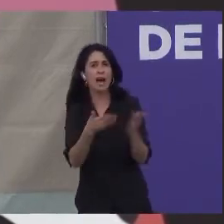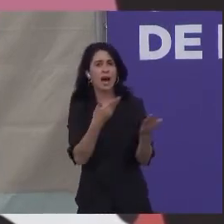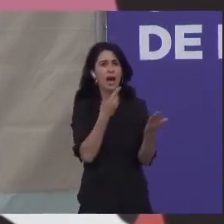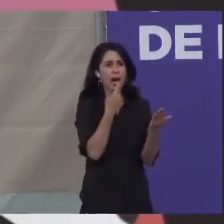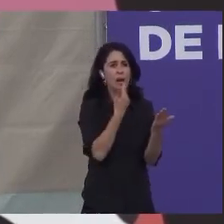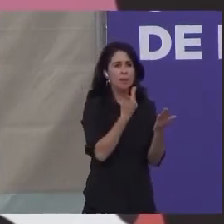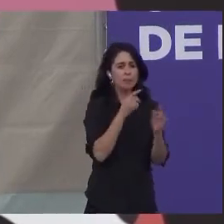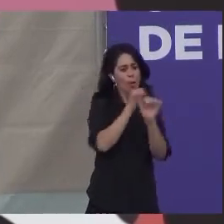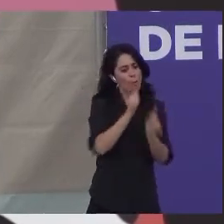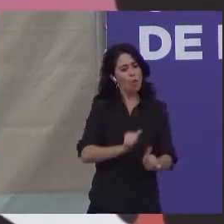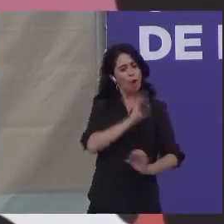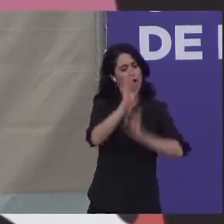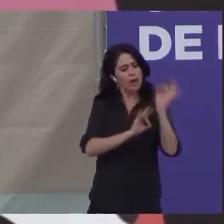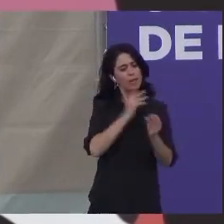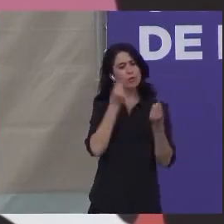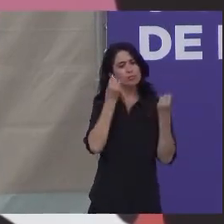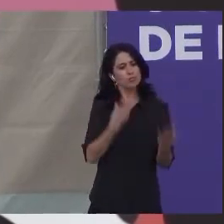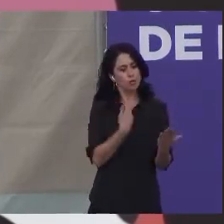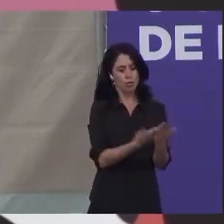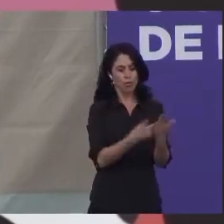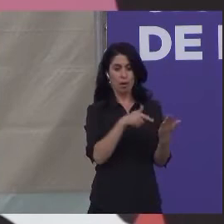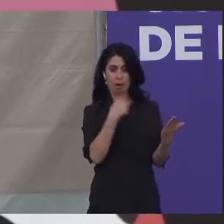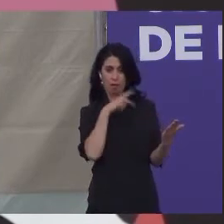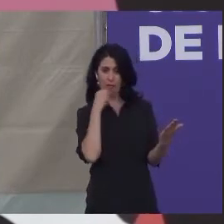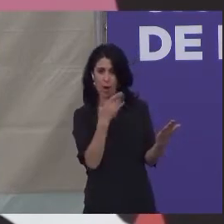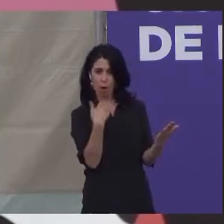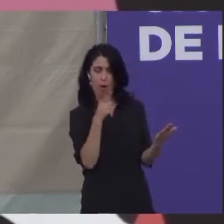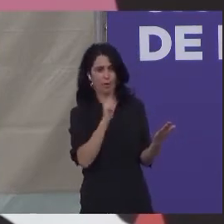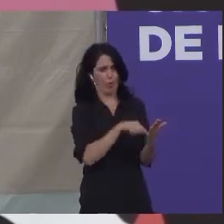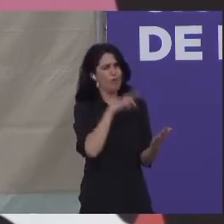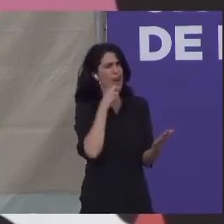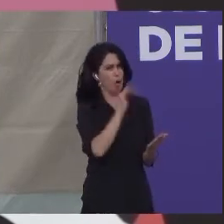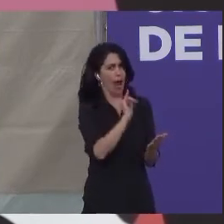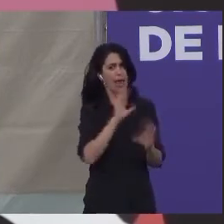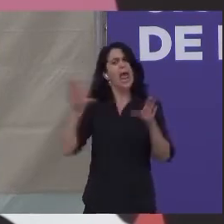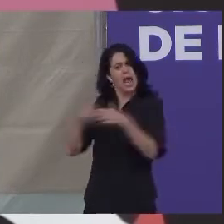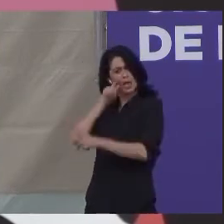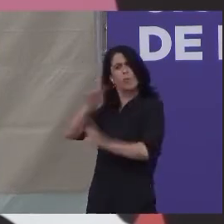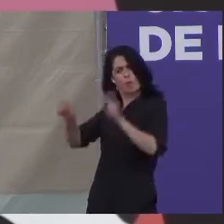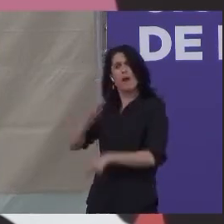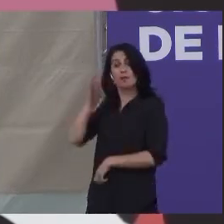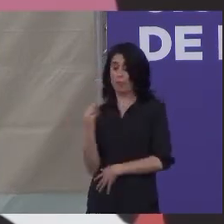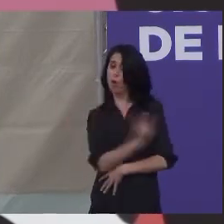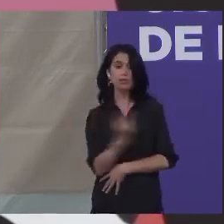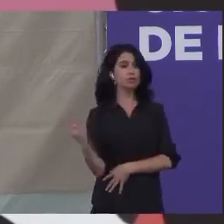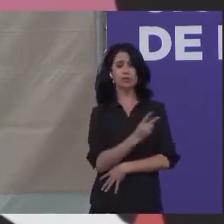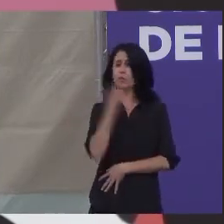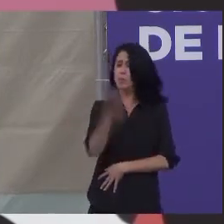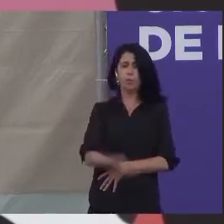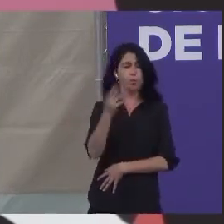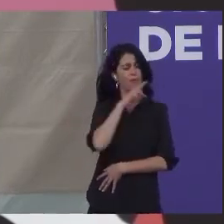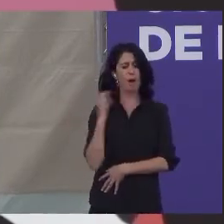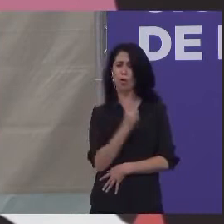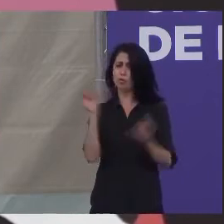de tindre un bon model organitzatiu. És important tindre'l i també és important l'equip humà que el dugui a terme. Les dues coses són igual